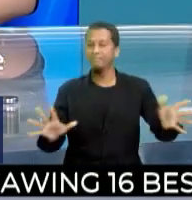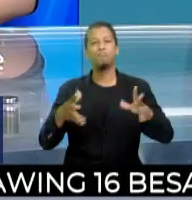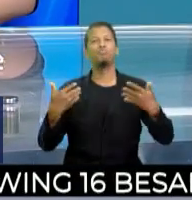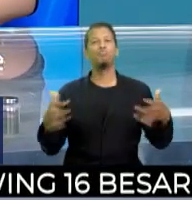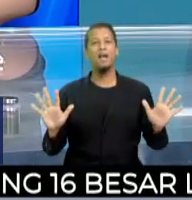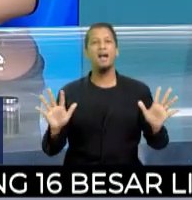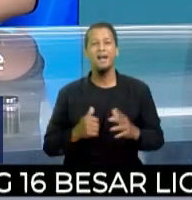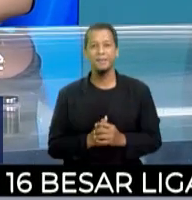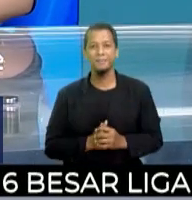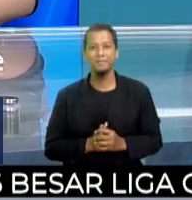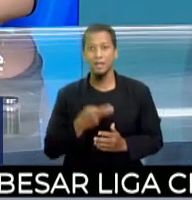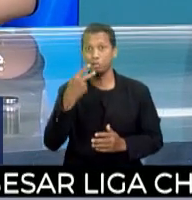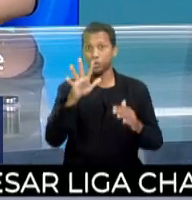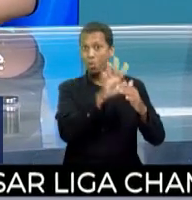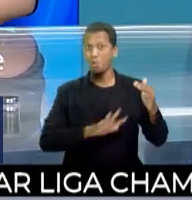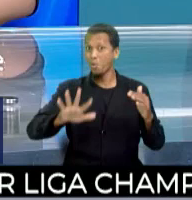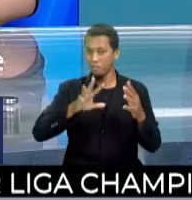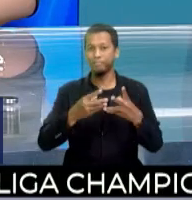seluruh wilayah di Indonesia.